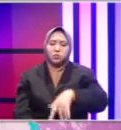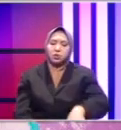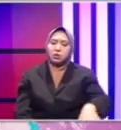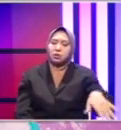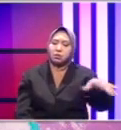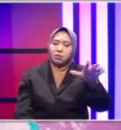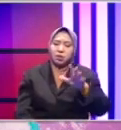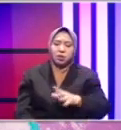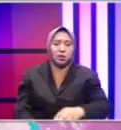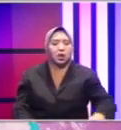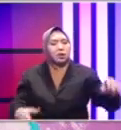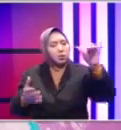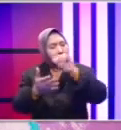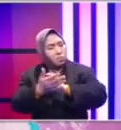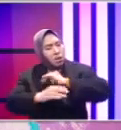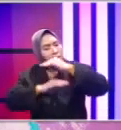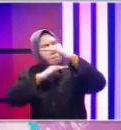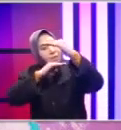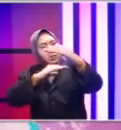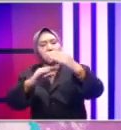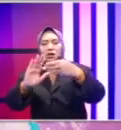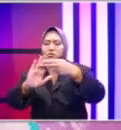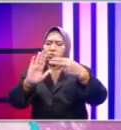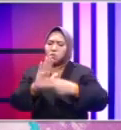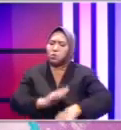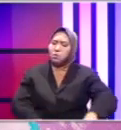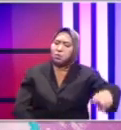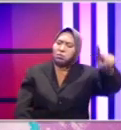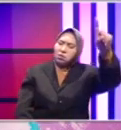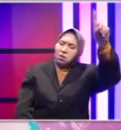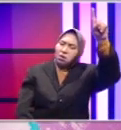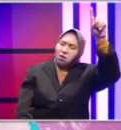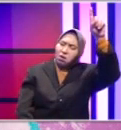hai watilka ho Duo